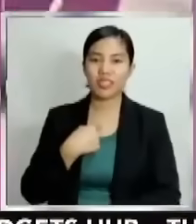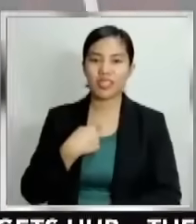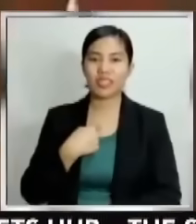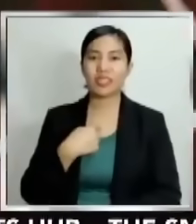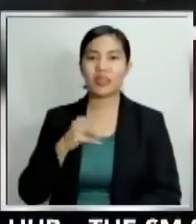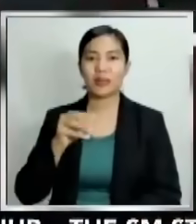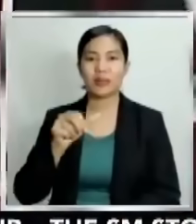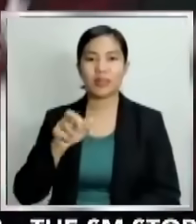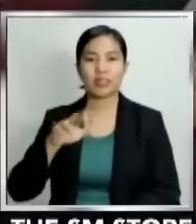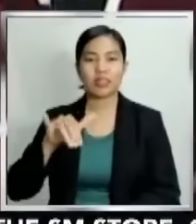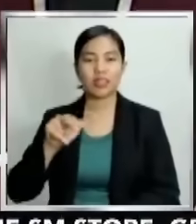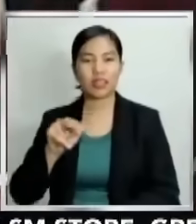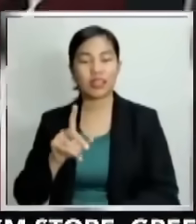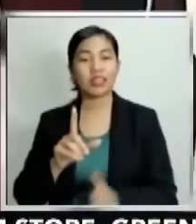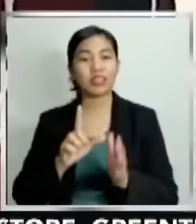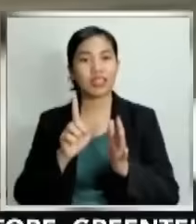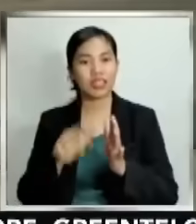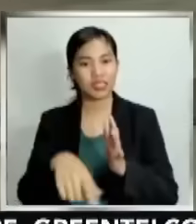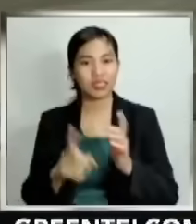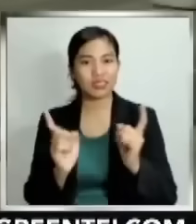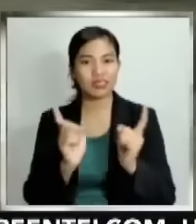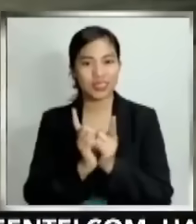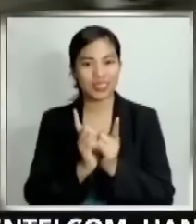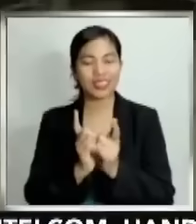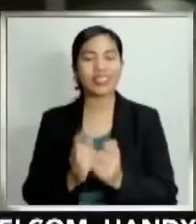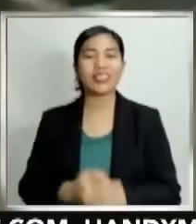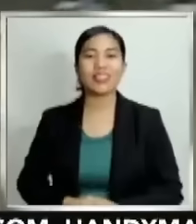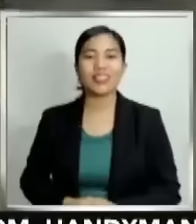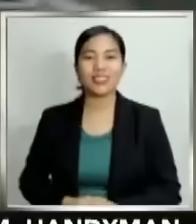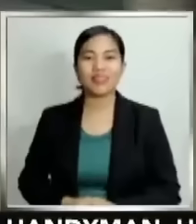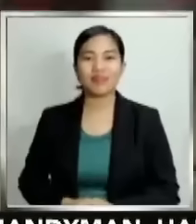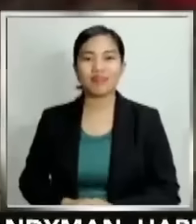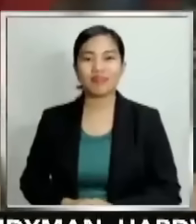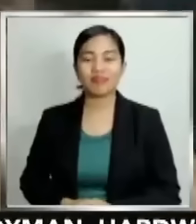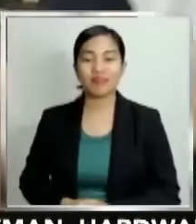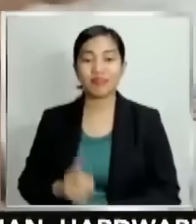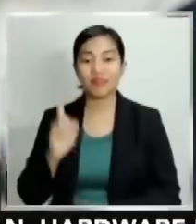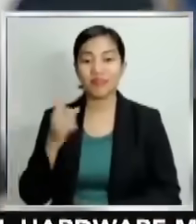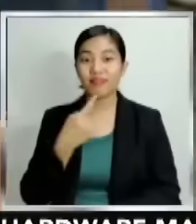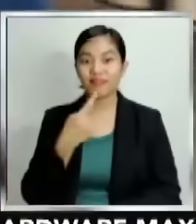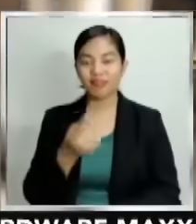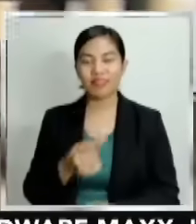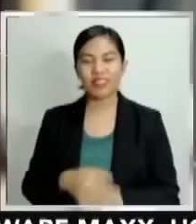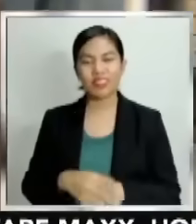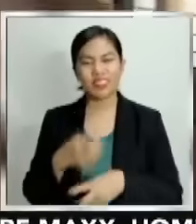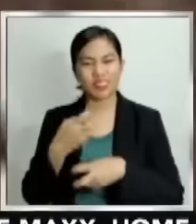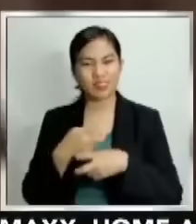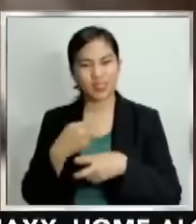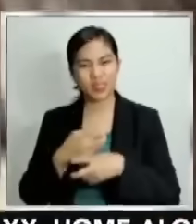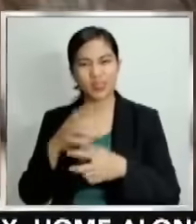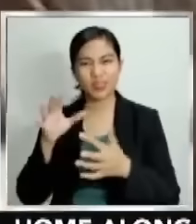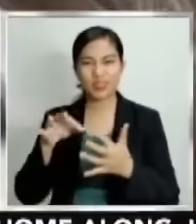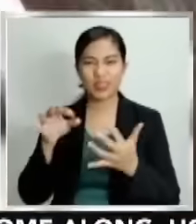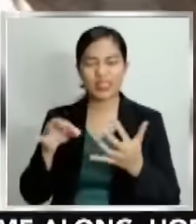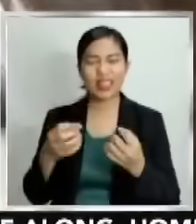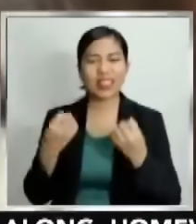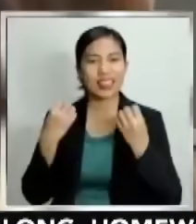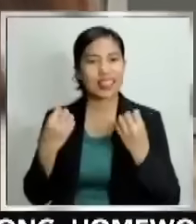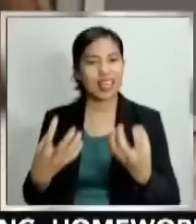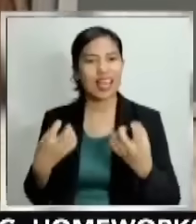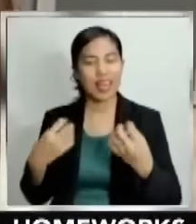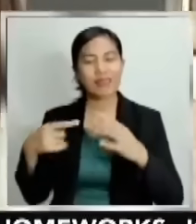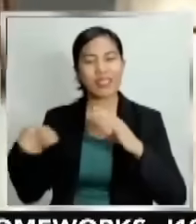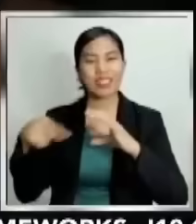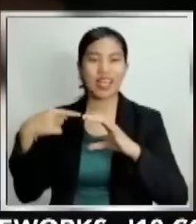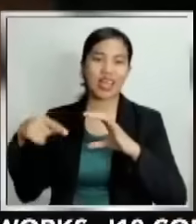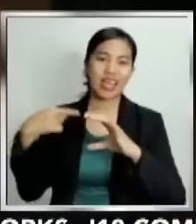Marian. Yeah, oh my God, kinikilig po ako. Sabi ni Marian, nahirapan daw siyang pumili sa dami ng nagpadala ng entries at kumasa sa